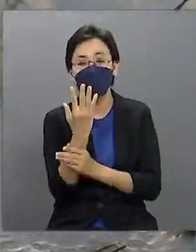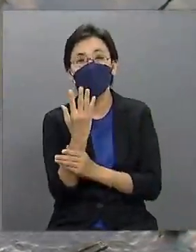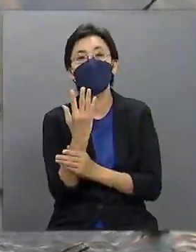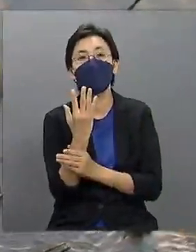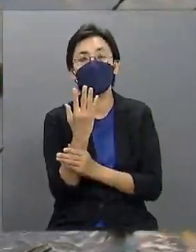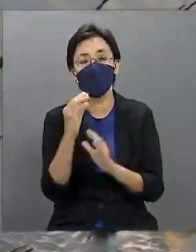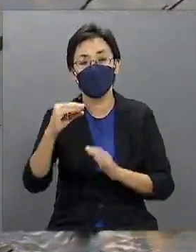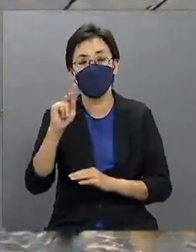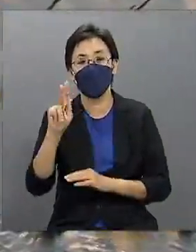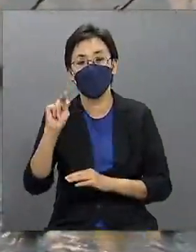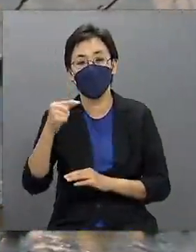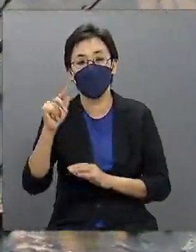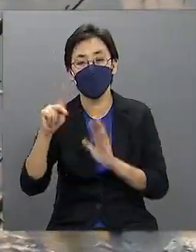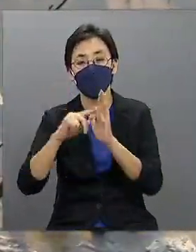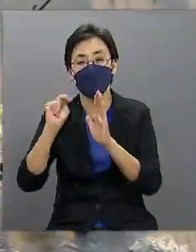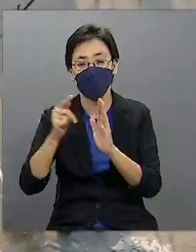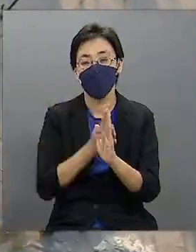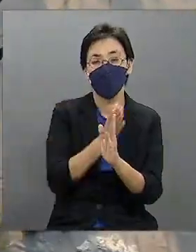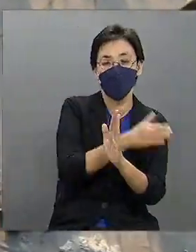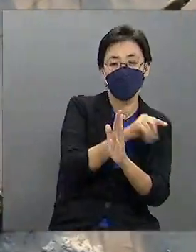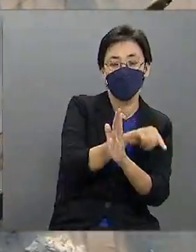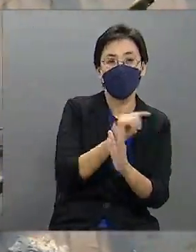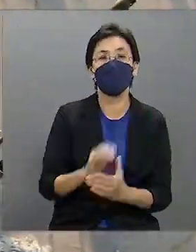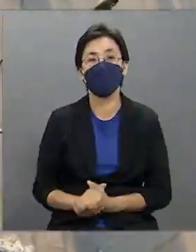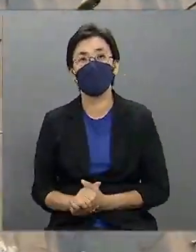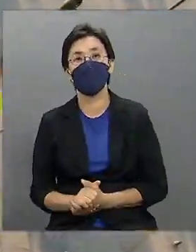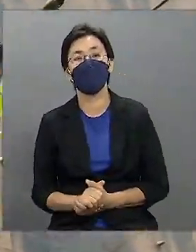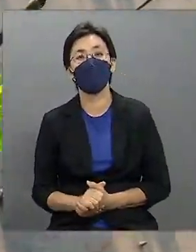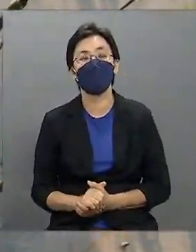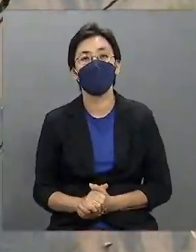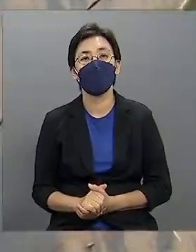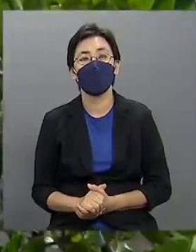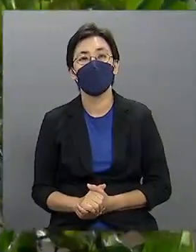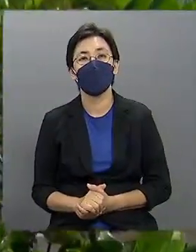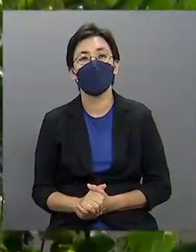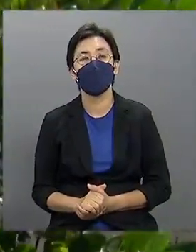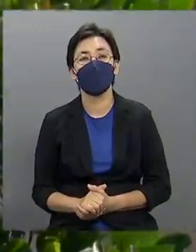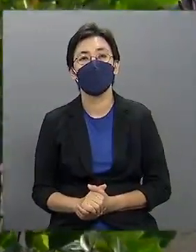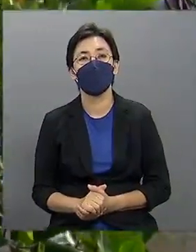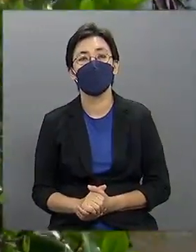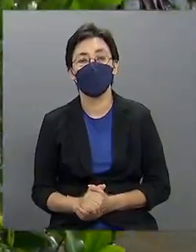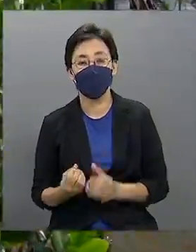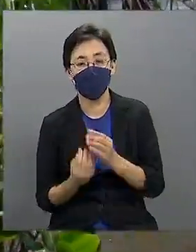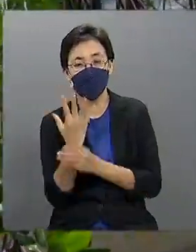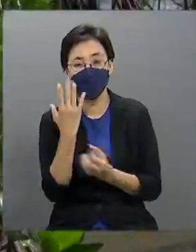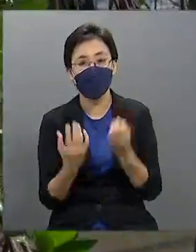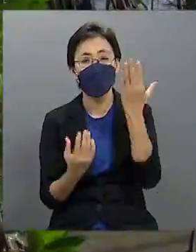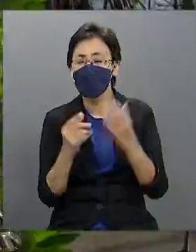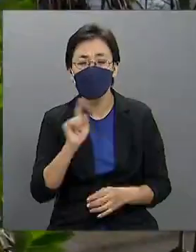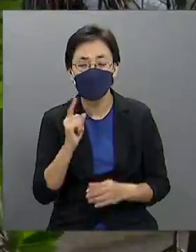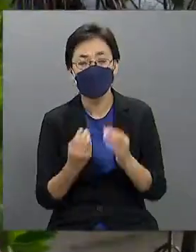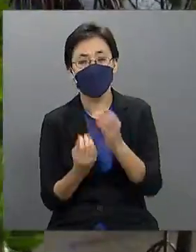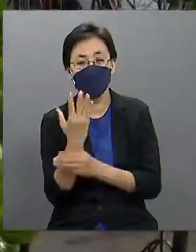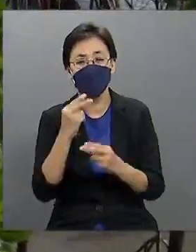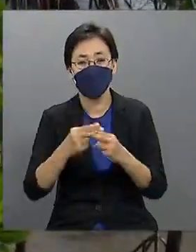ต้นไม้ที่ปลูกแขวป่าชายเลนี้ หลัก ทเรารู้จกคอจะเป็นโกงกลางใช่ไใช จิ แลวก็จะมี 2 ส่วน